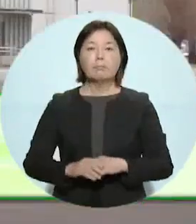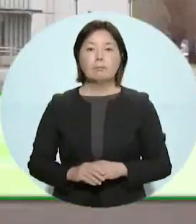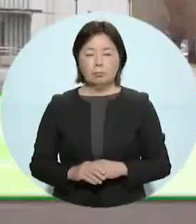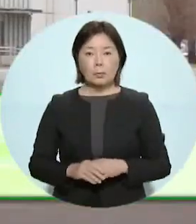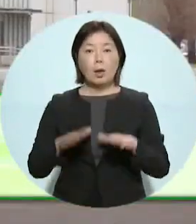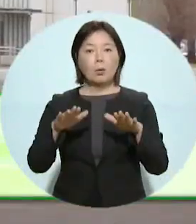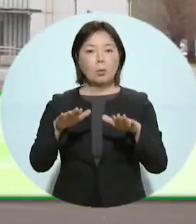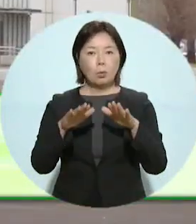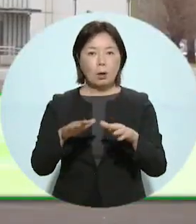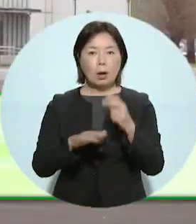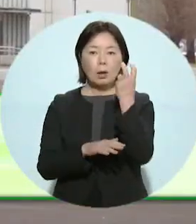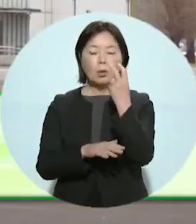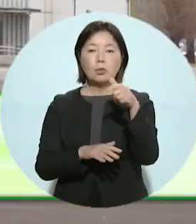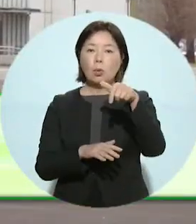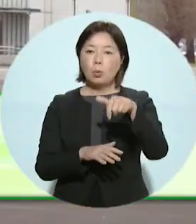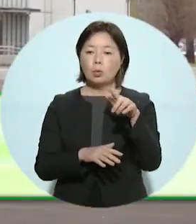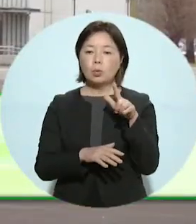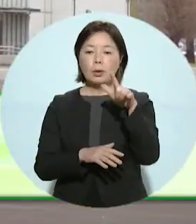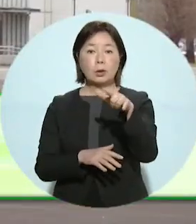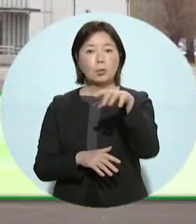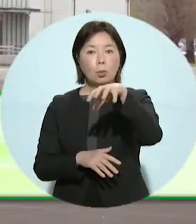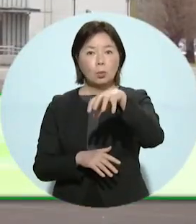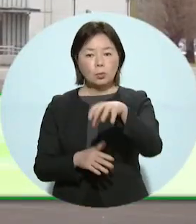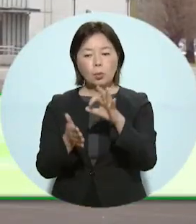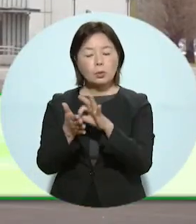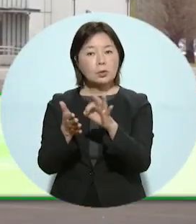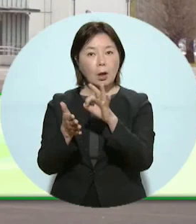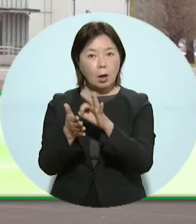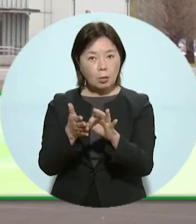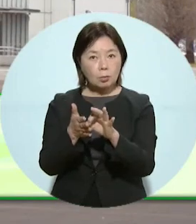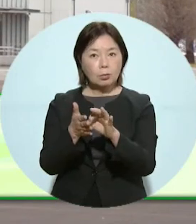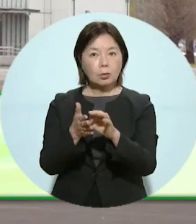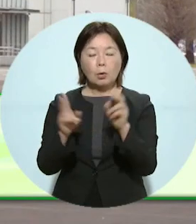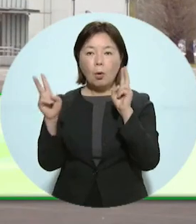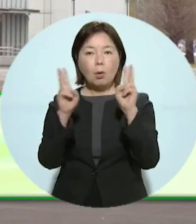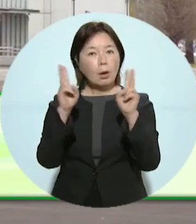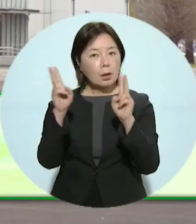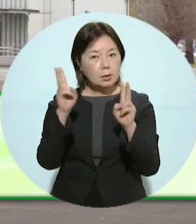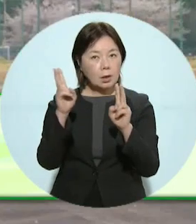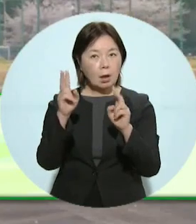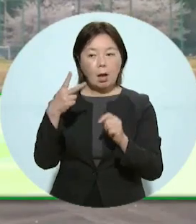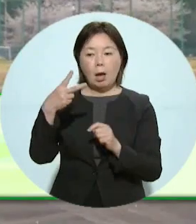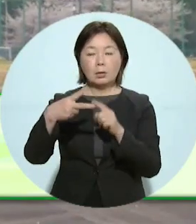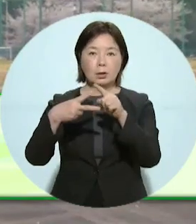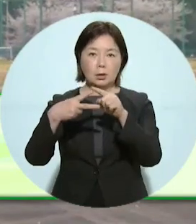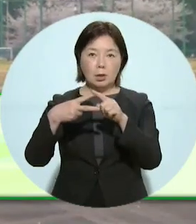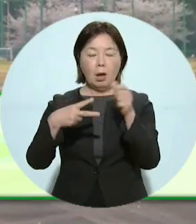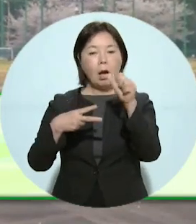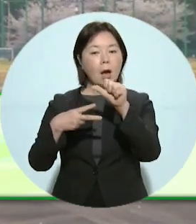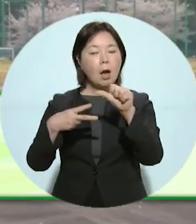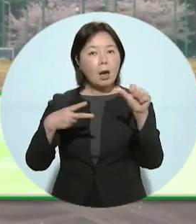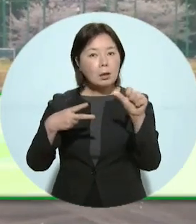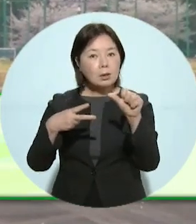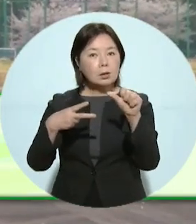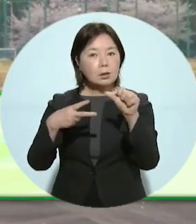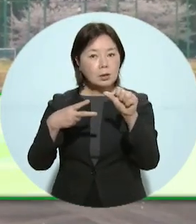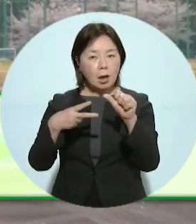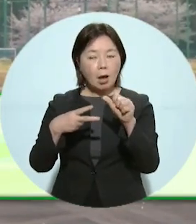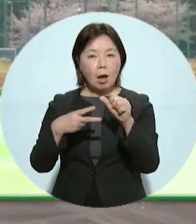今回は調布飛行場を利用するアジア高速が所有するテキストロンアビエーション式